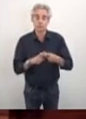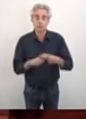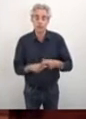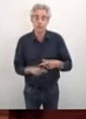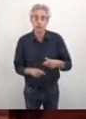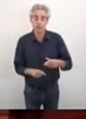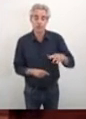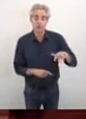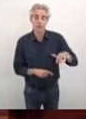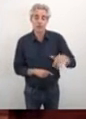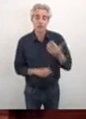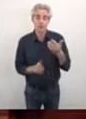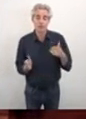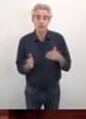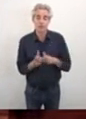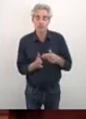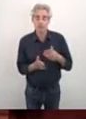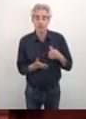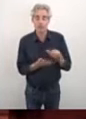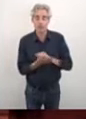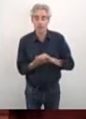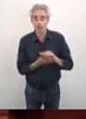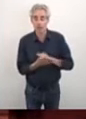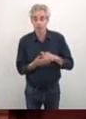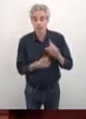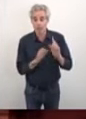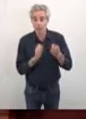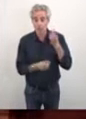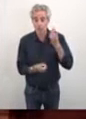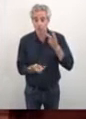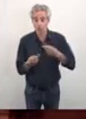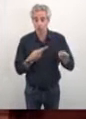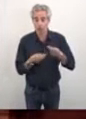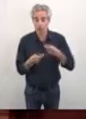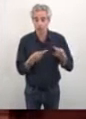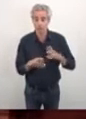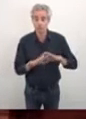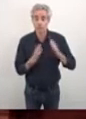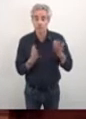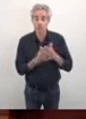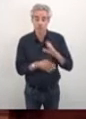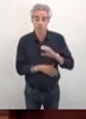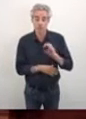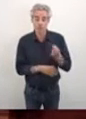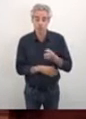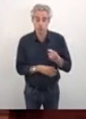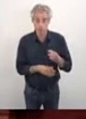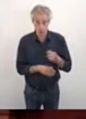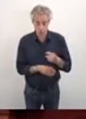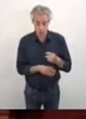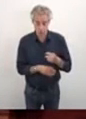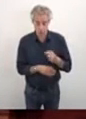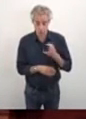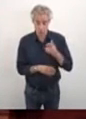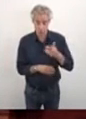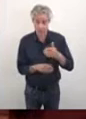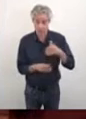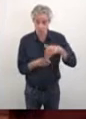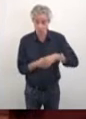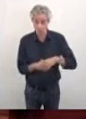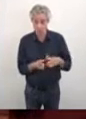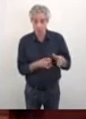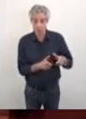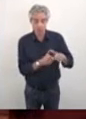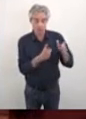15 000 mails par jour émis. Afin d'évaluer l'impact carbone du numérique au sein de notre collectivité, nous avons fait appel à